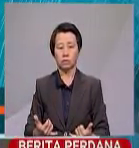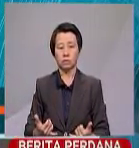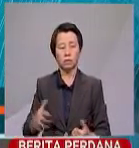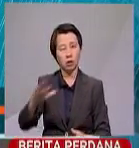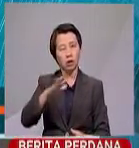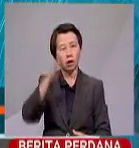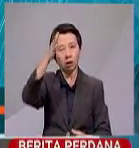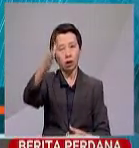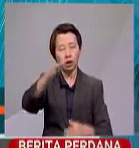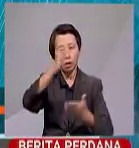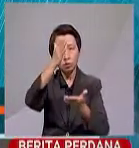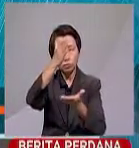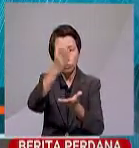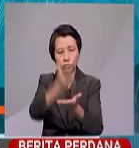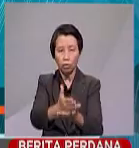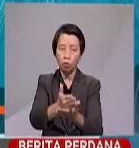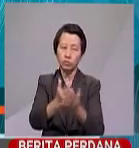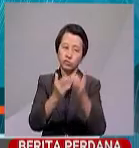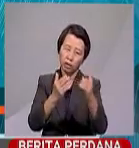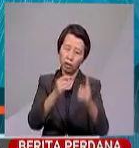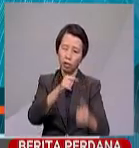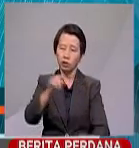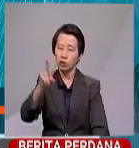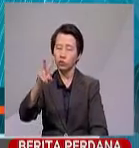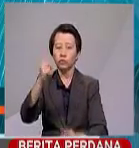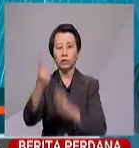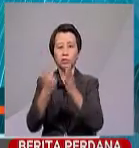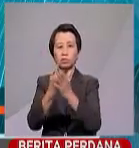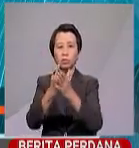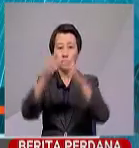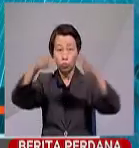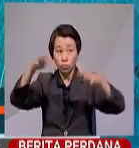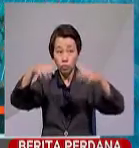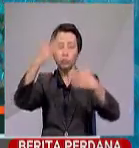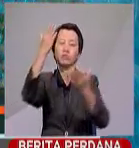dijangka akan beransur pulih dalam tempoh 1 hingga 2 jam sahaja lagi.